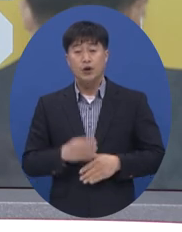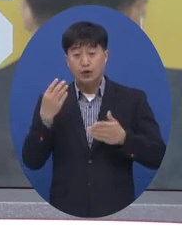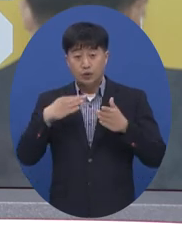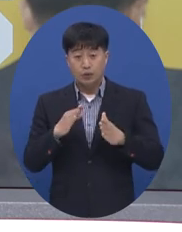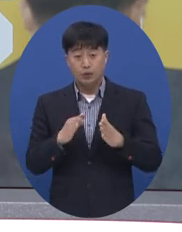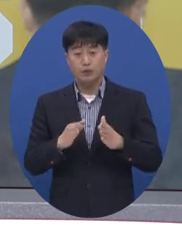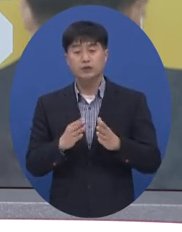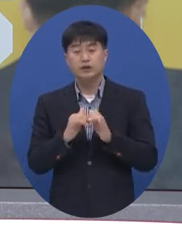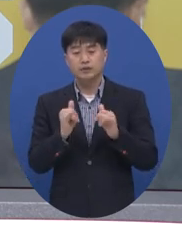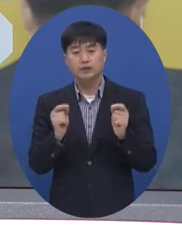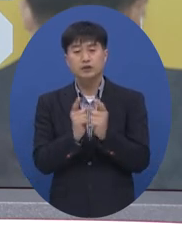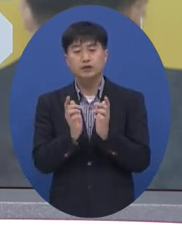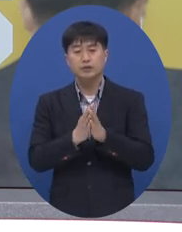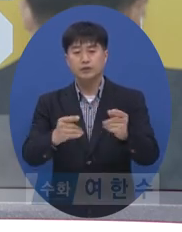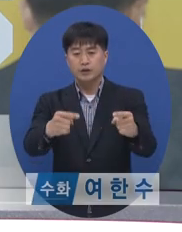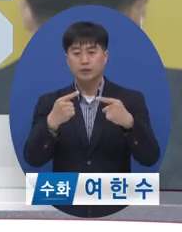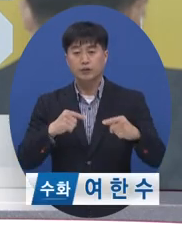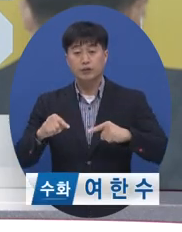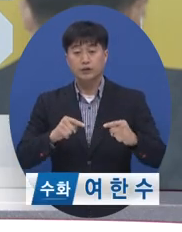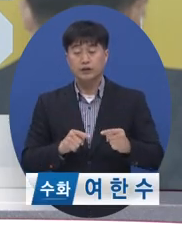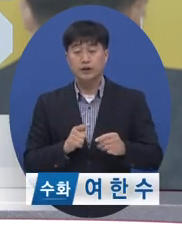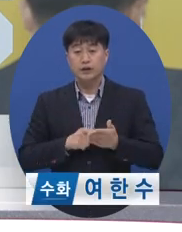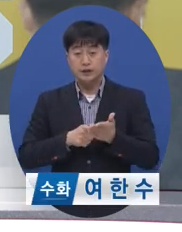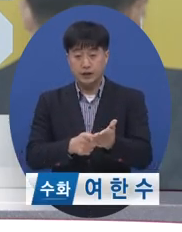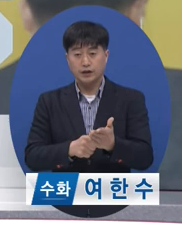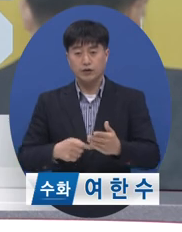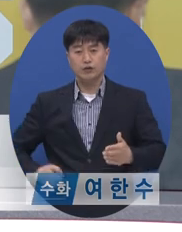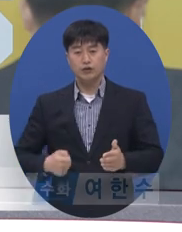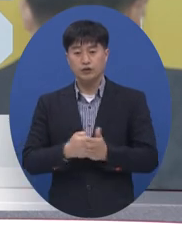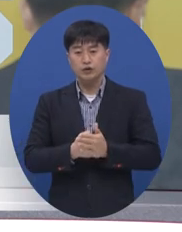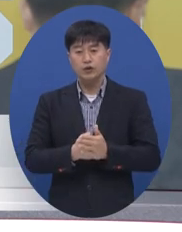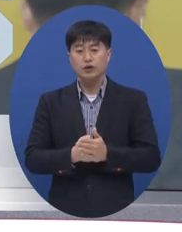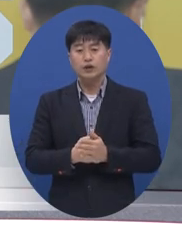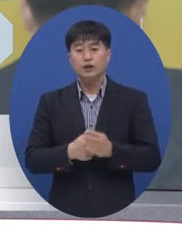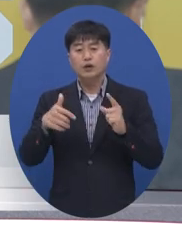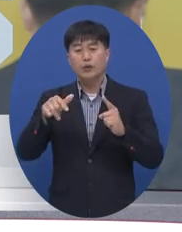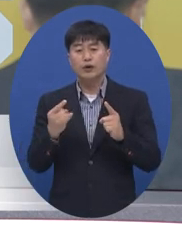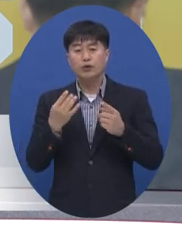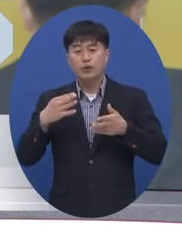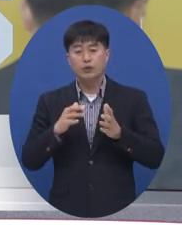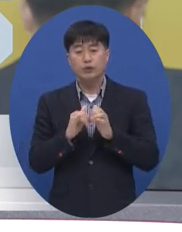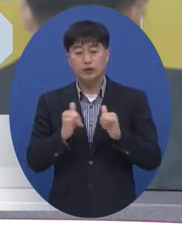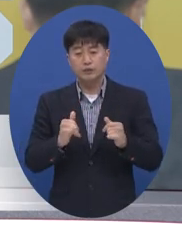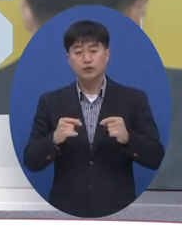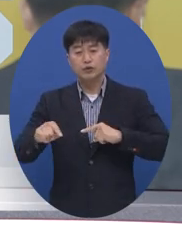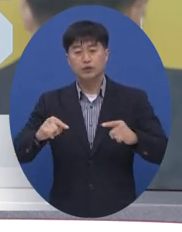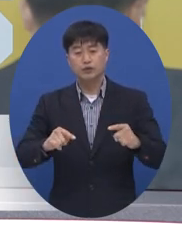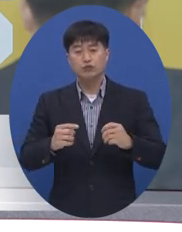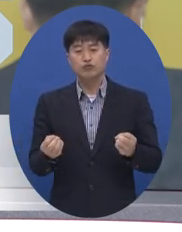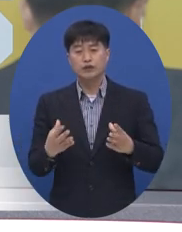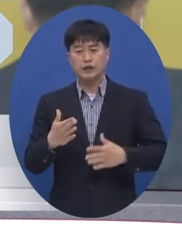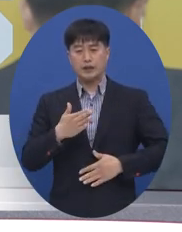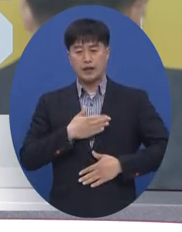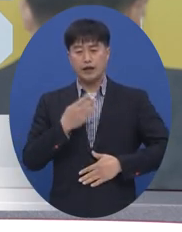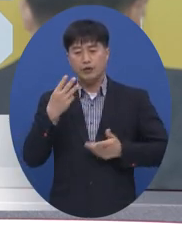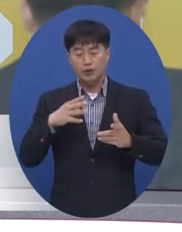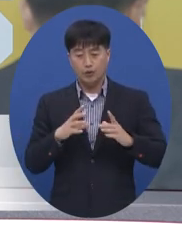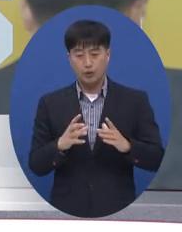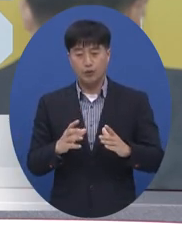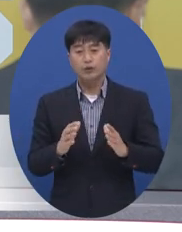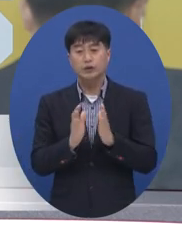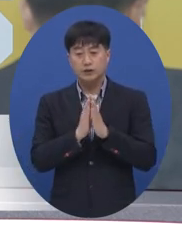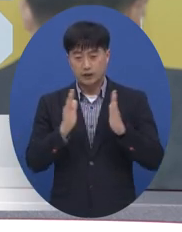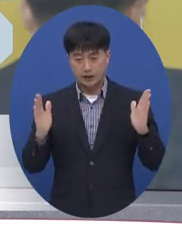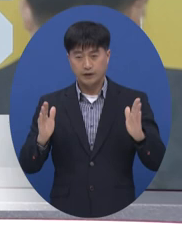경기도가 경기도민이 직접 참여해 정책을 제안하고 결정하는 제1회 경기도민 정책축제 나의 경기도를 수원